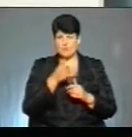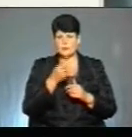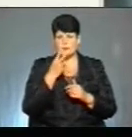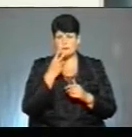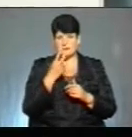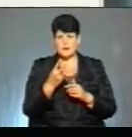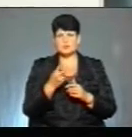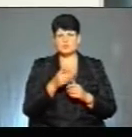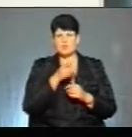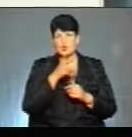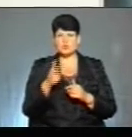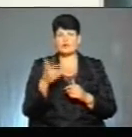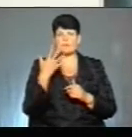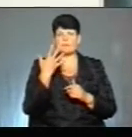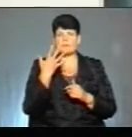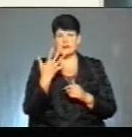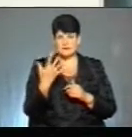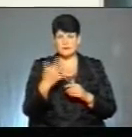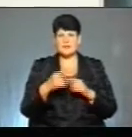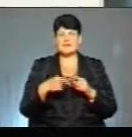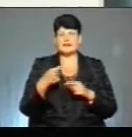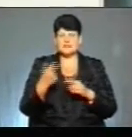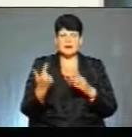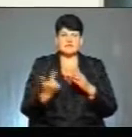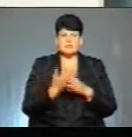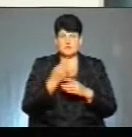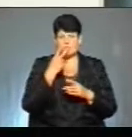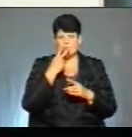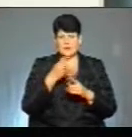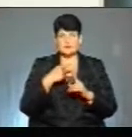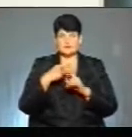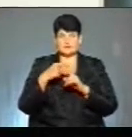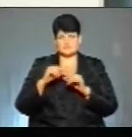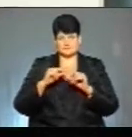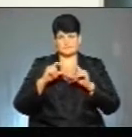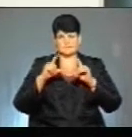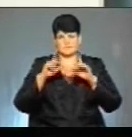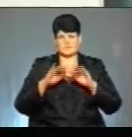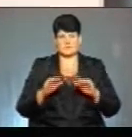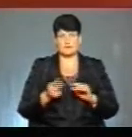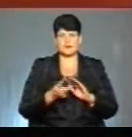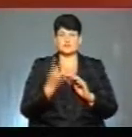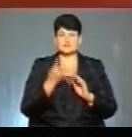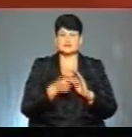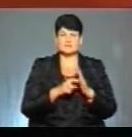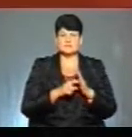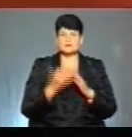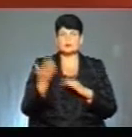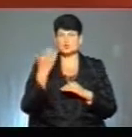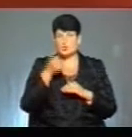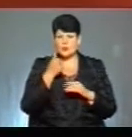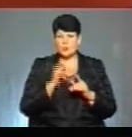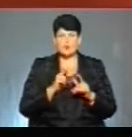бачимо статистику протягом 5, і надалі ми знову бачимо приріст учнів до перших класів. Минулого року